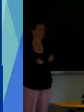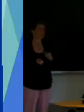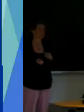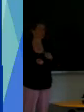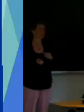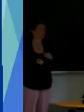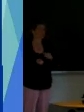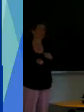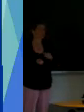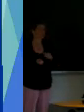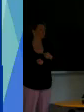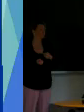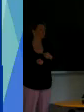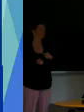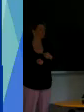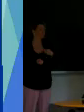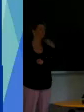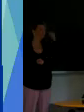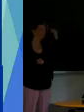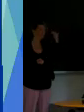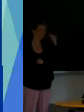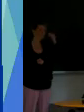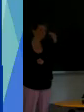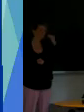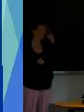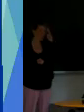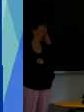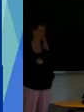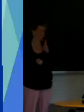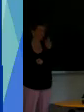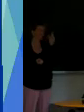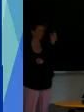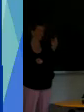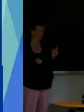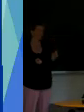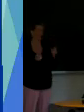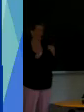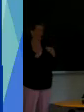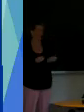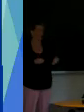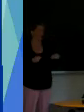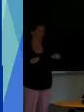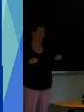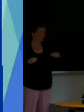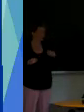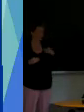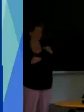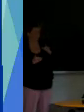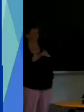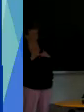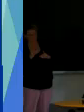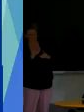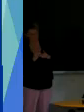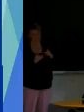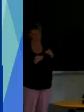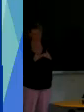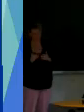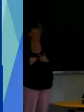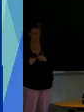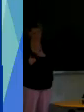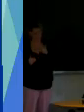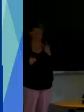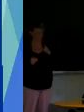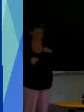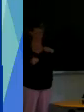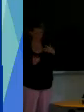ipotizziamo naturalmente che questa figura professionale che viene costruita da prima con la laurea triennale e poi